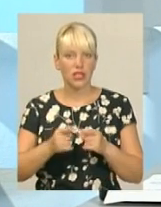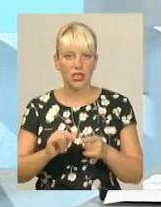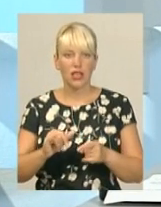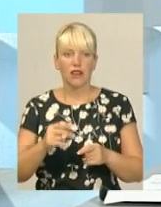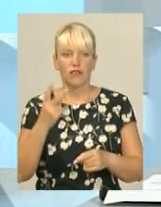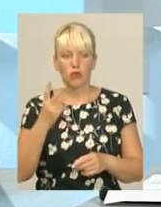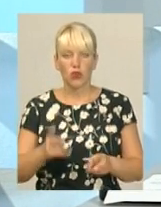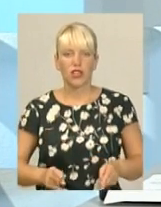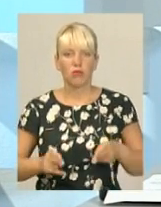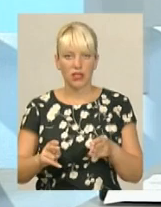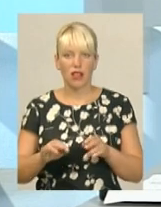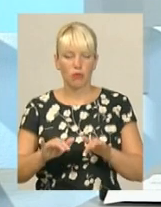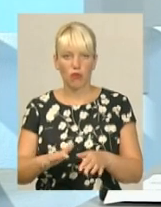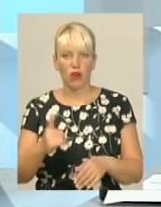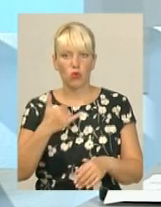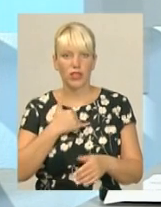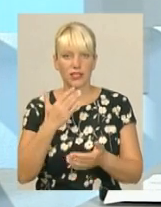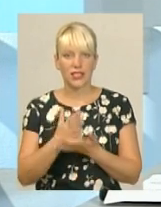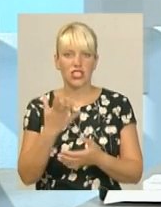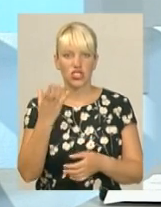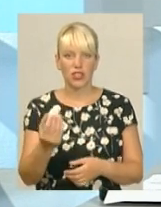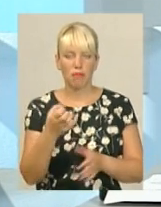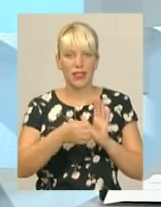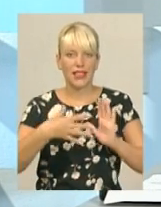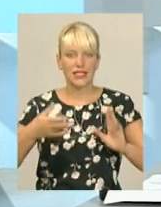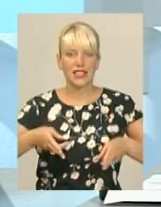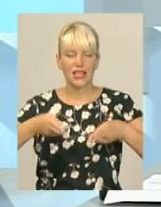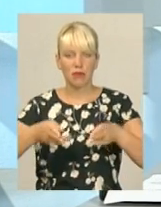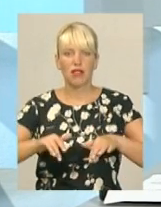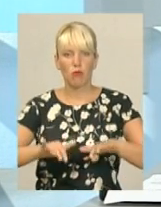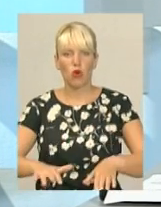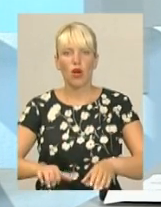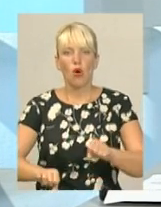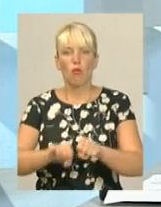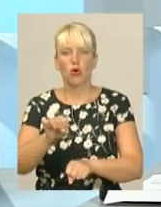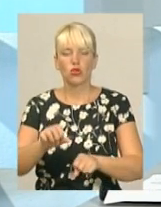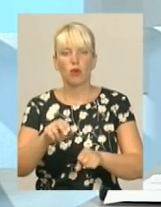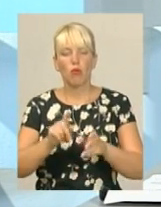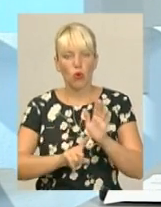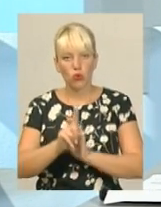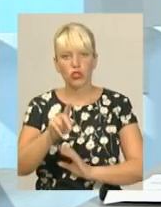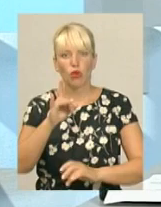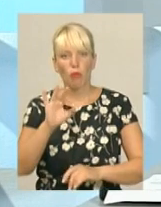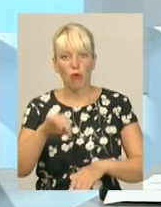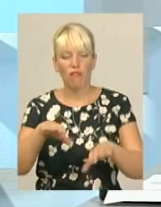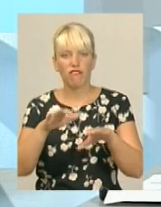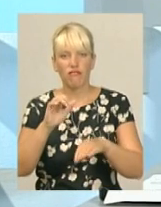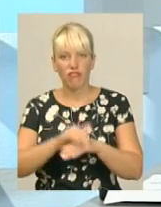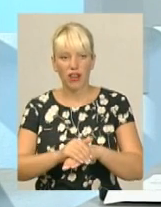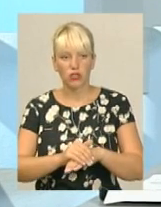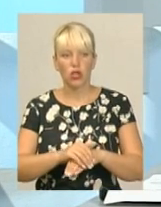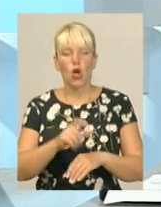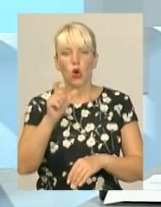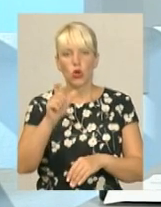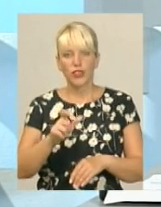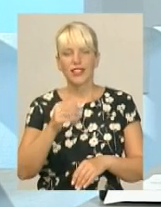2 кримінальних проваджень, у нас є ще десь 15 кримінальних проваджень порушено по факту. Людина звернулася,